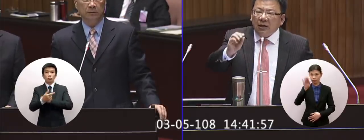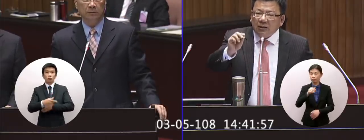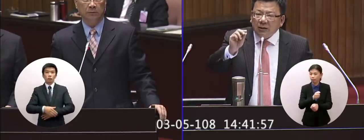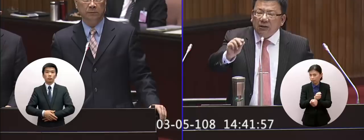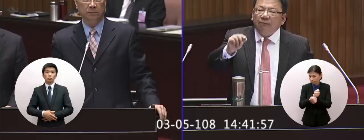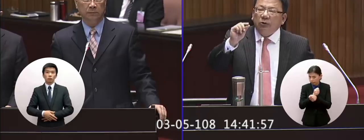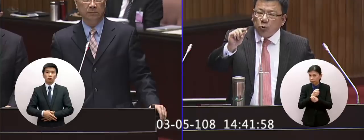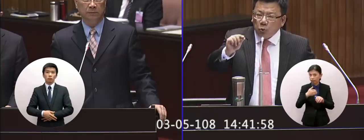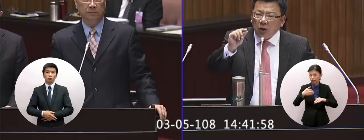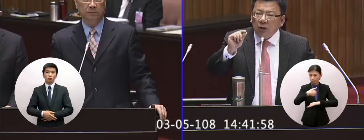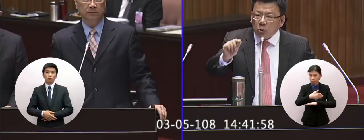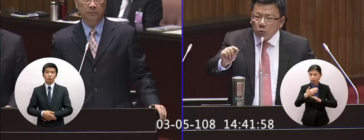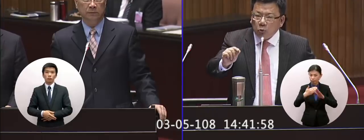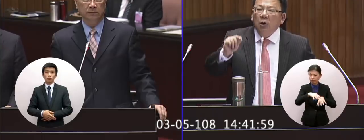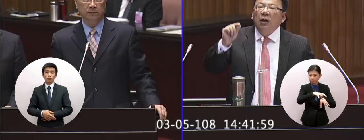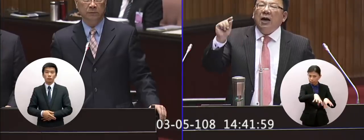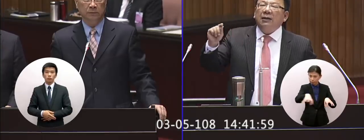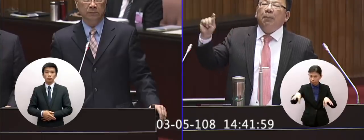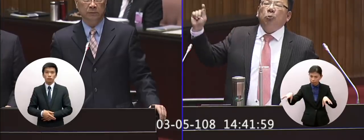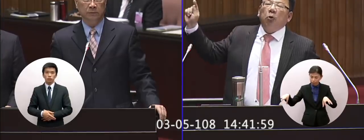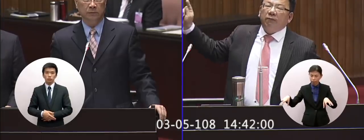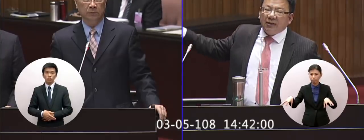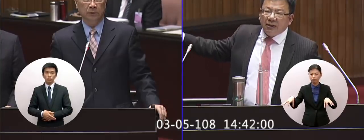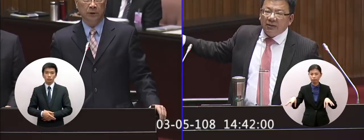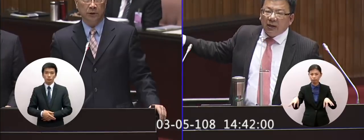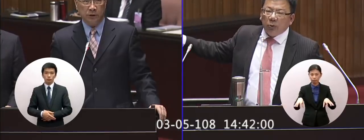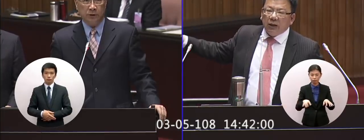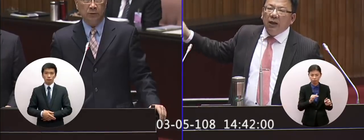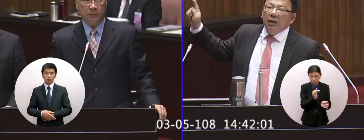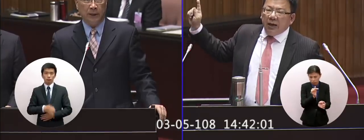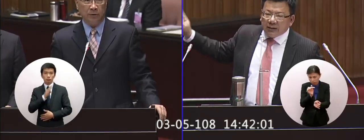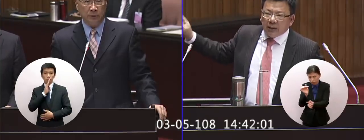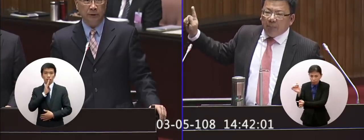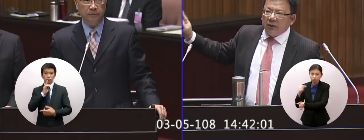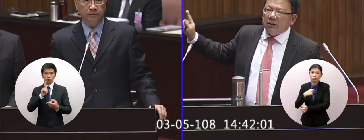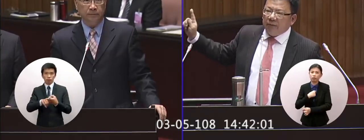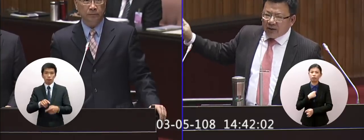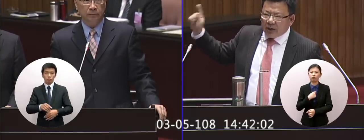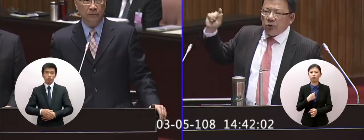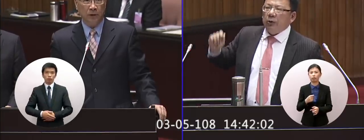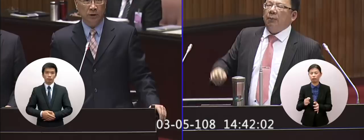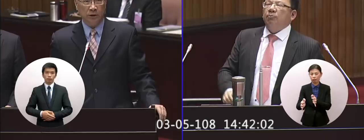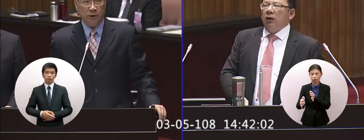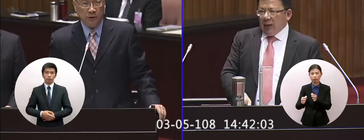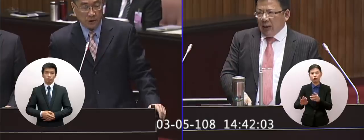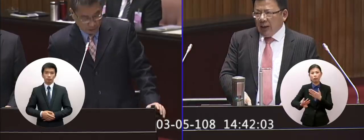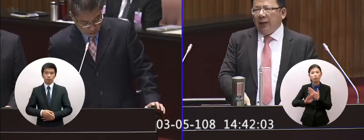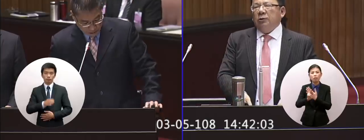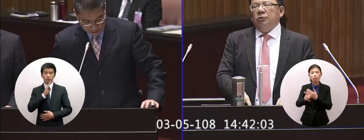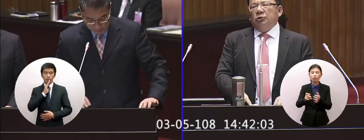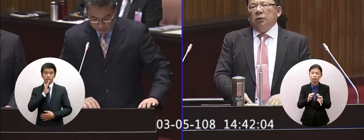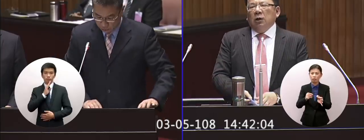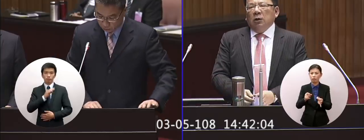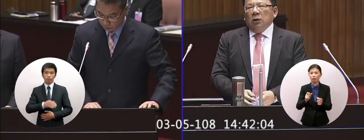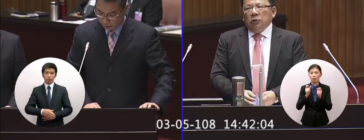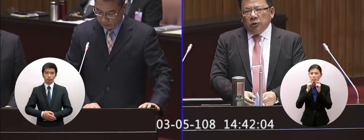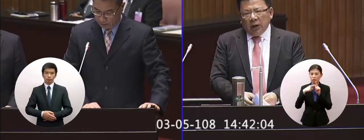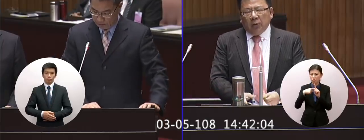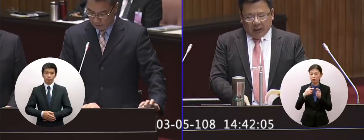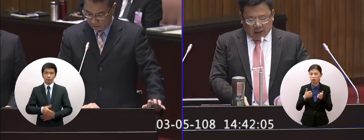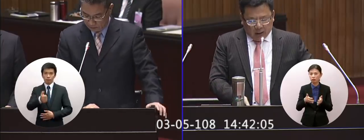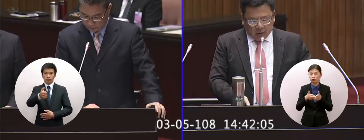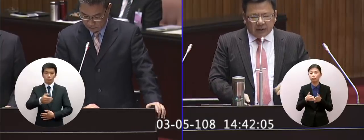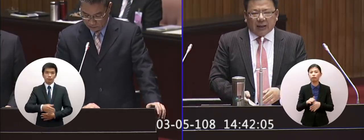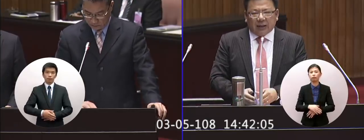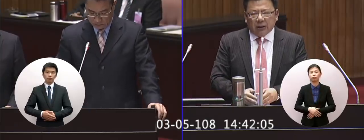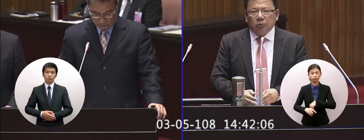意的是县市政府如何督促，让它不会发生这样的问题。 是是。我们 业者的品质也非常重要。 是是是， 来， 谢谢委员提出问题。 最